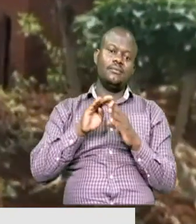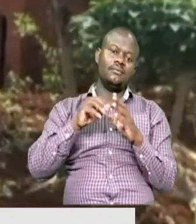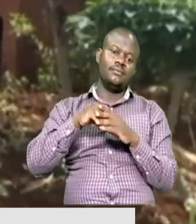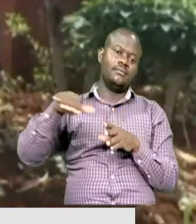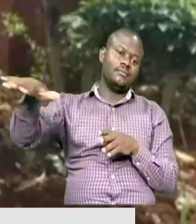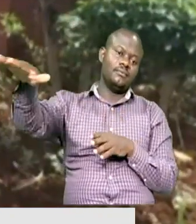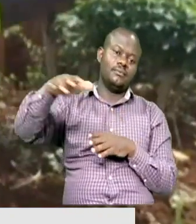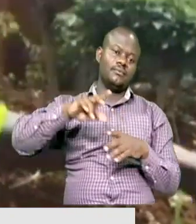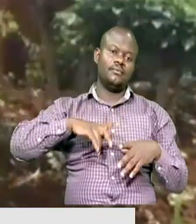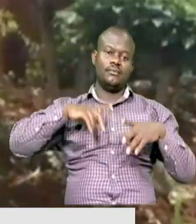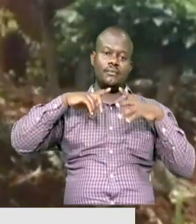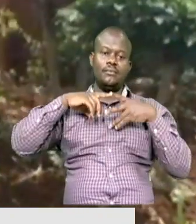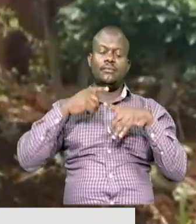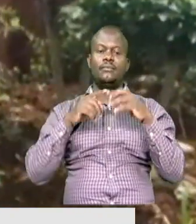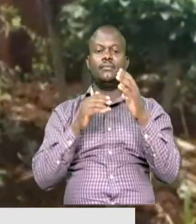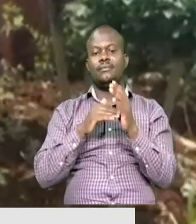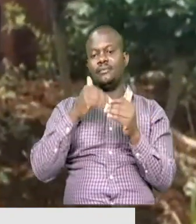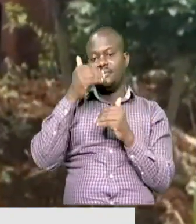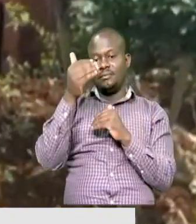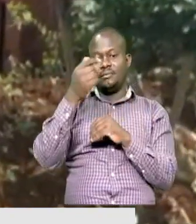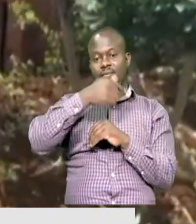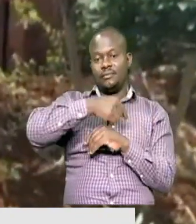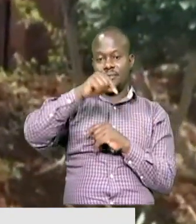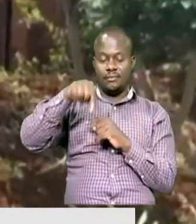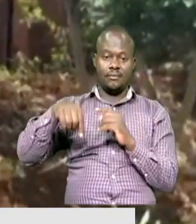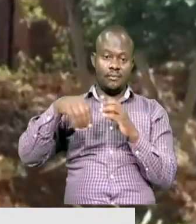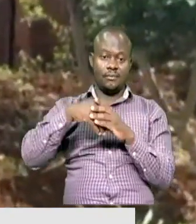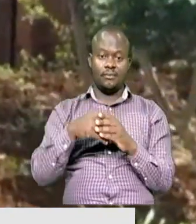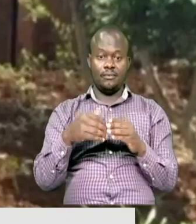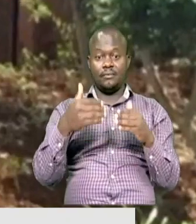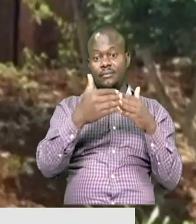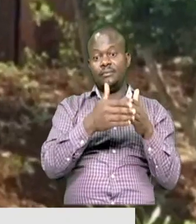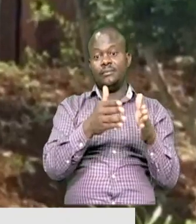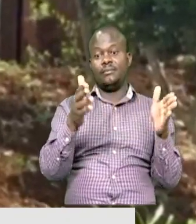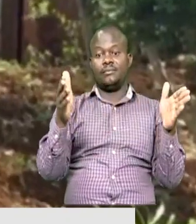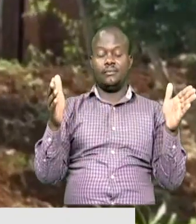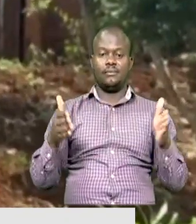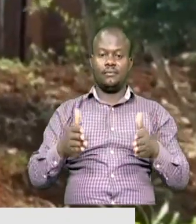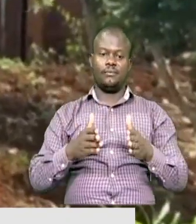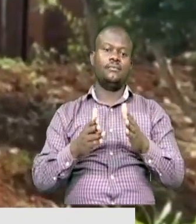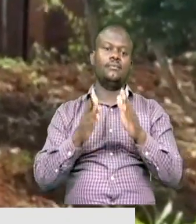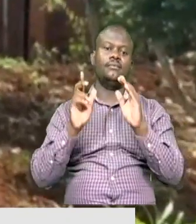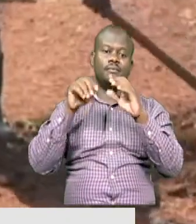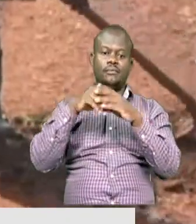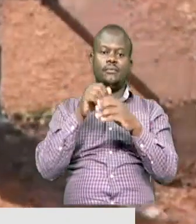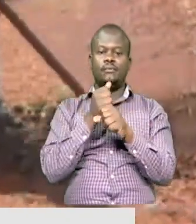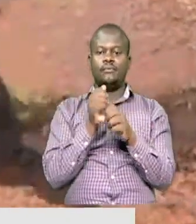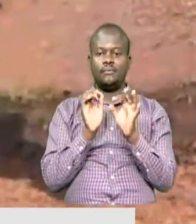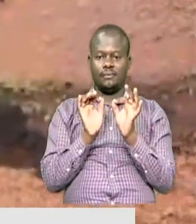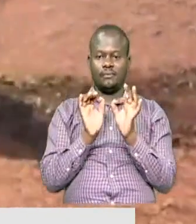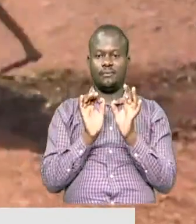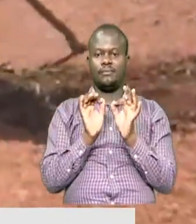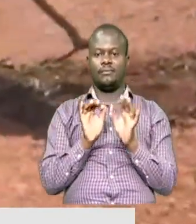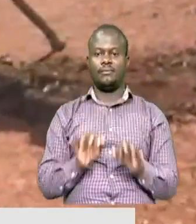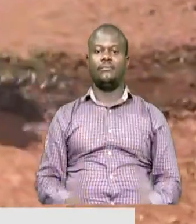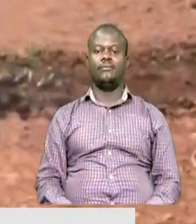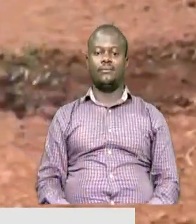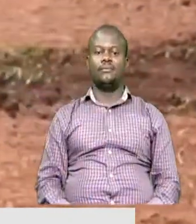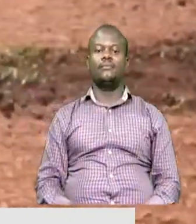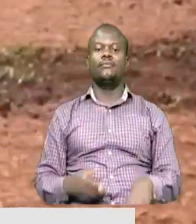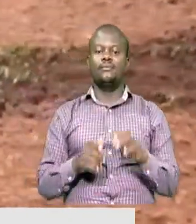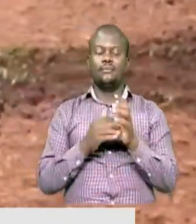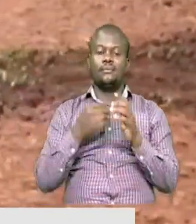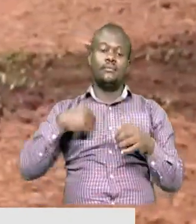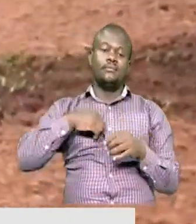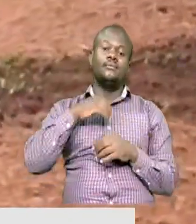dutuye noneho rero umunsi wa none twaje mu irembo ry'umuhanda twaje naho tuhakosore tuhagire habone ariko twebwe